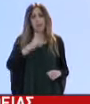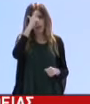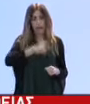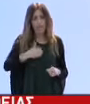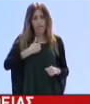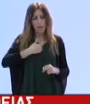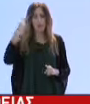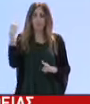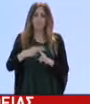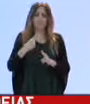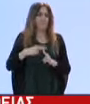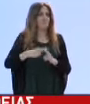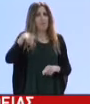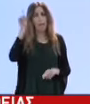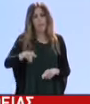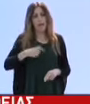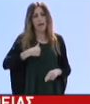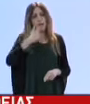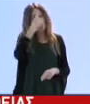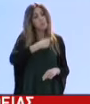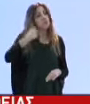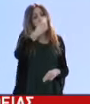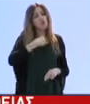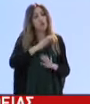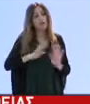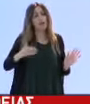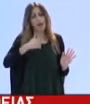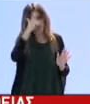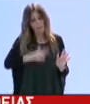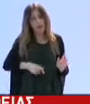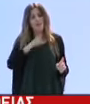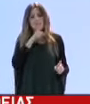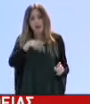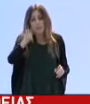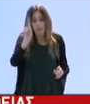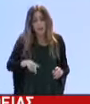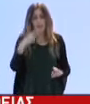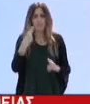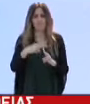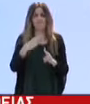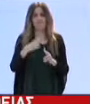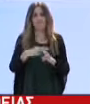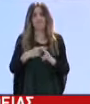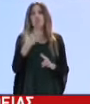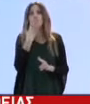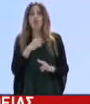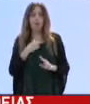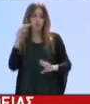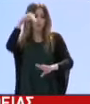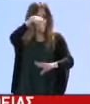μένα, προσωπικά. Στέκομαι μπροστά σας για πρώτη φορά, μπροστά στο 10ο τακτικό